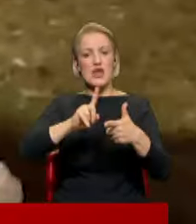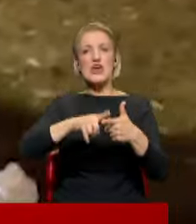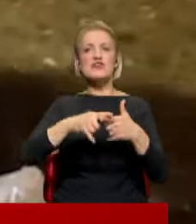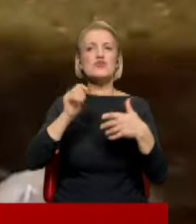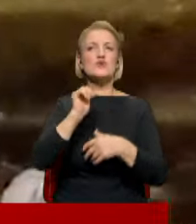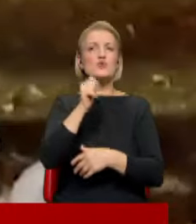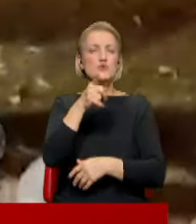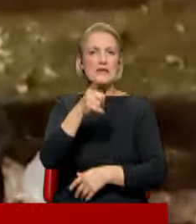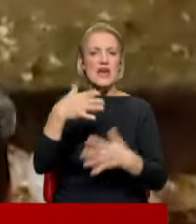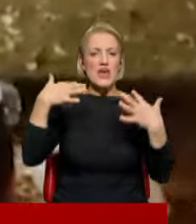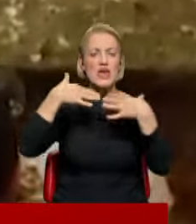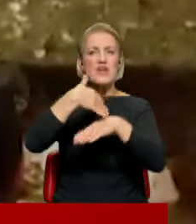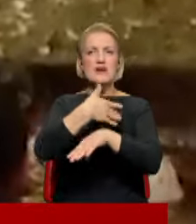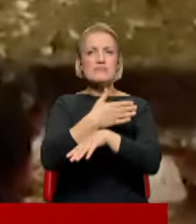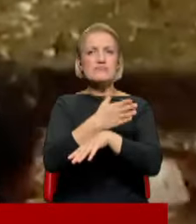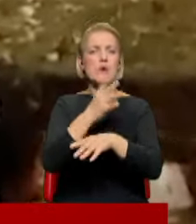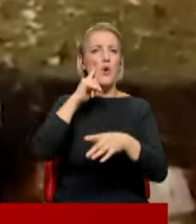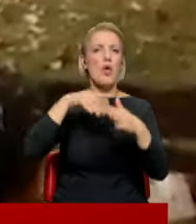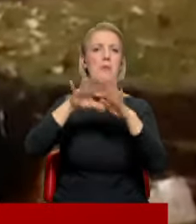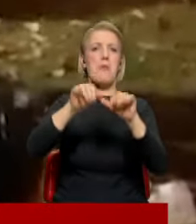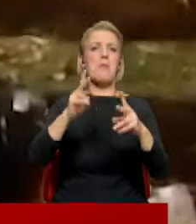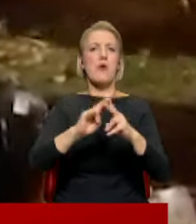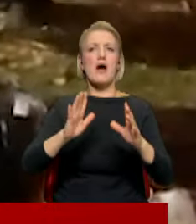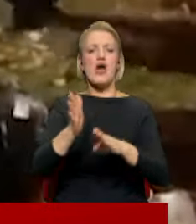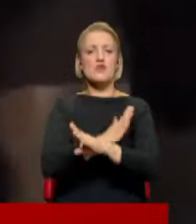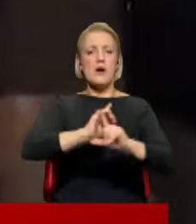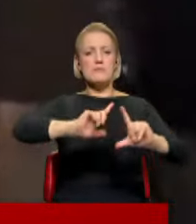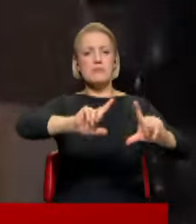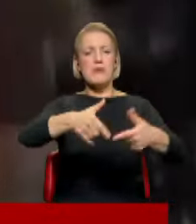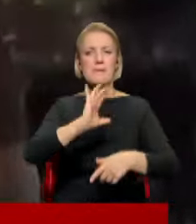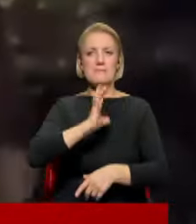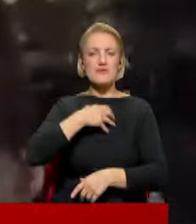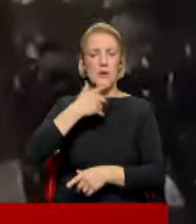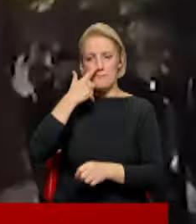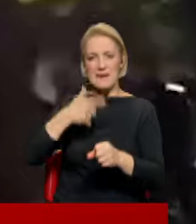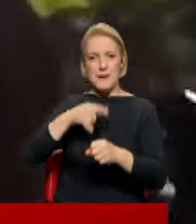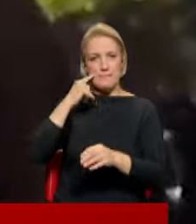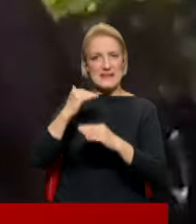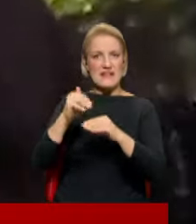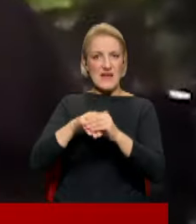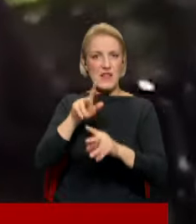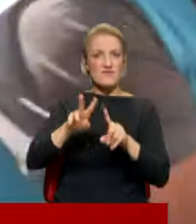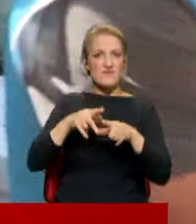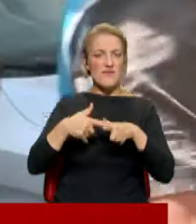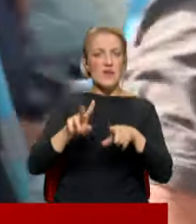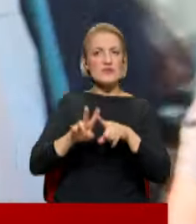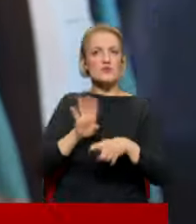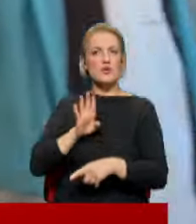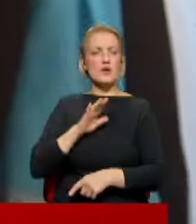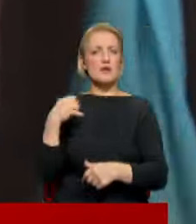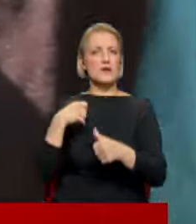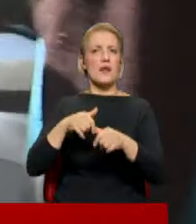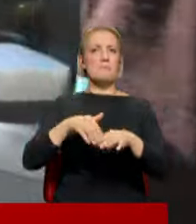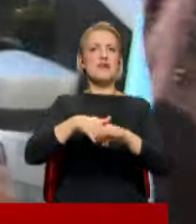gece yarısı gözaltına alındı tüm eşyalarını polis topladı patronları AK Parti Batman milletvekili Ferhat Nasıroğlu İsa yine